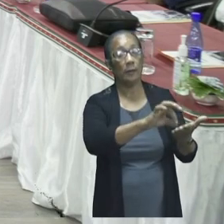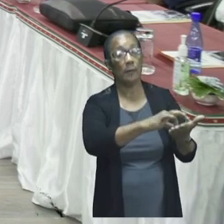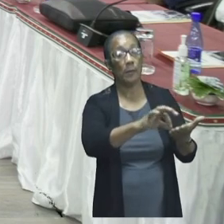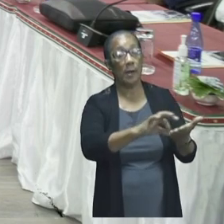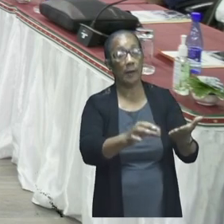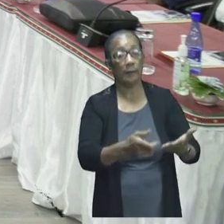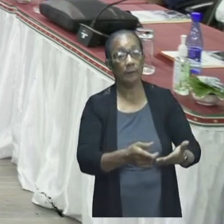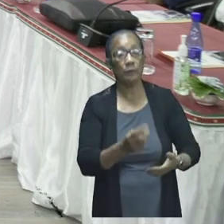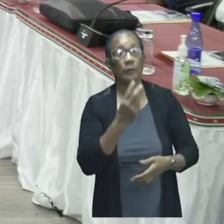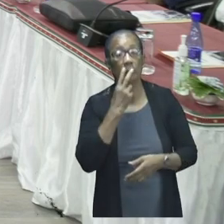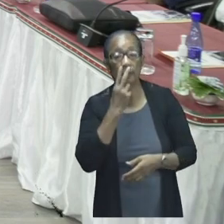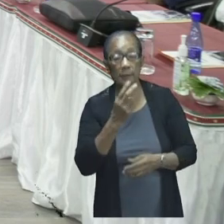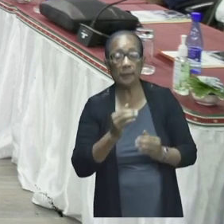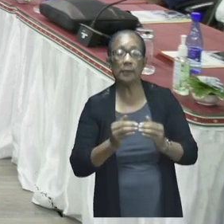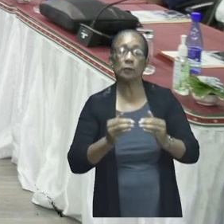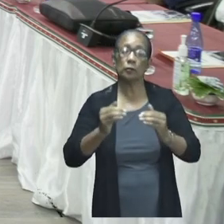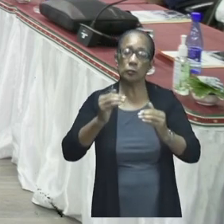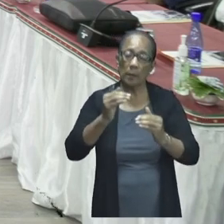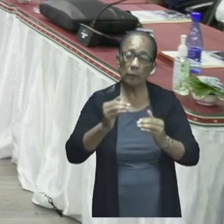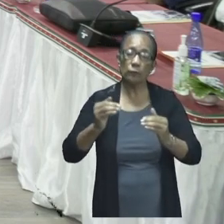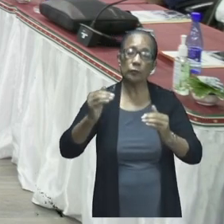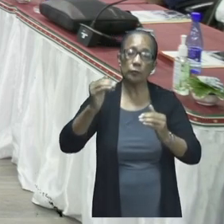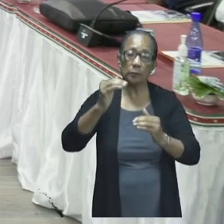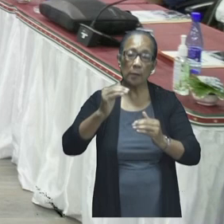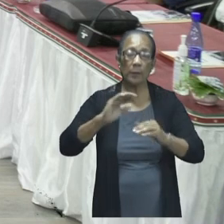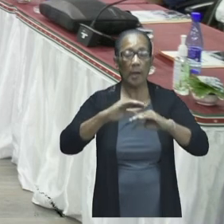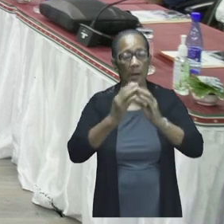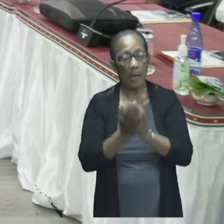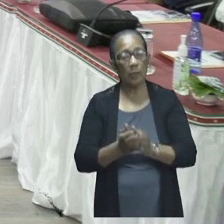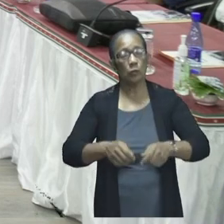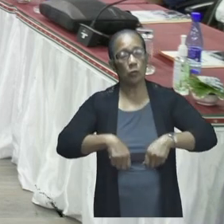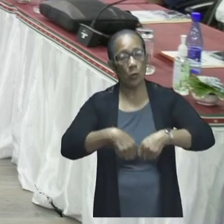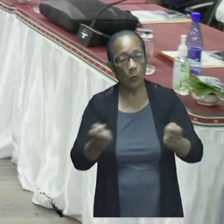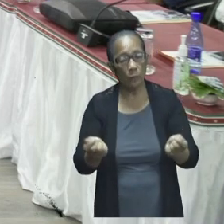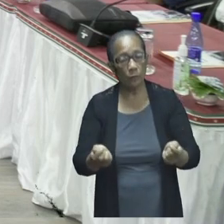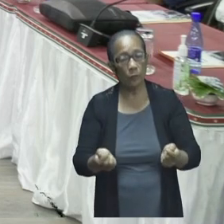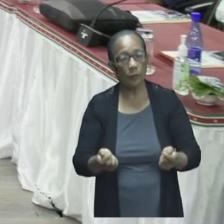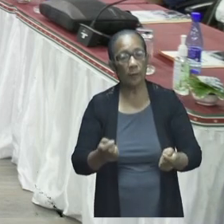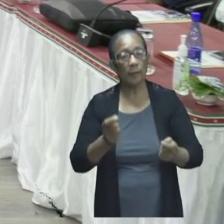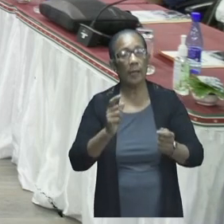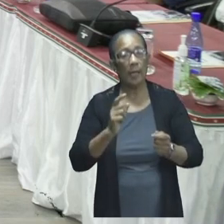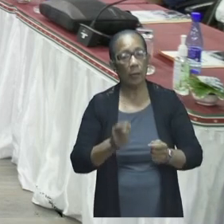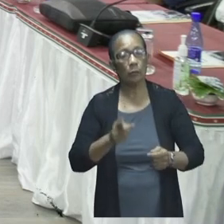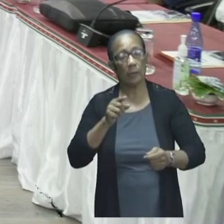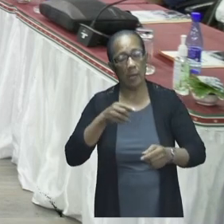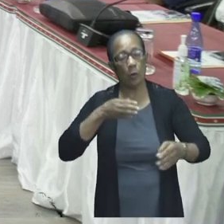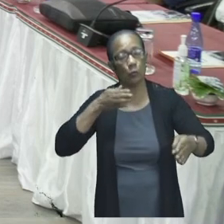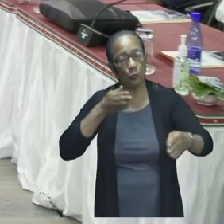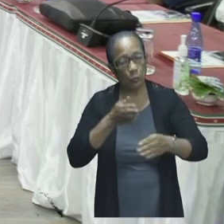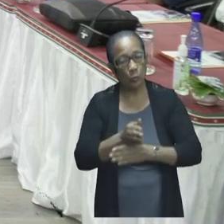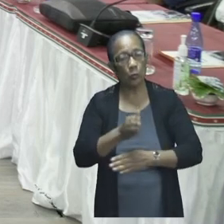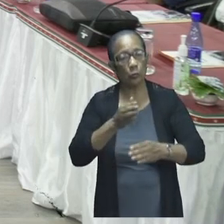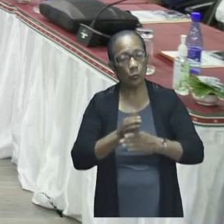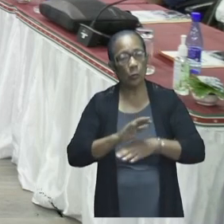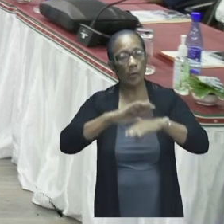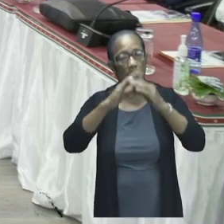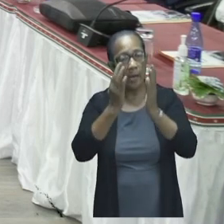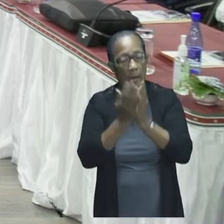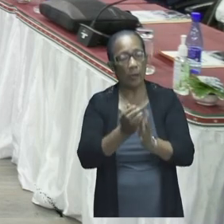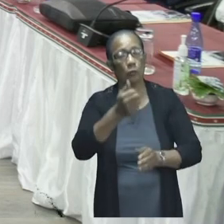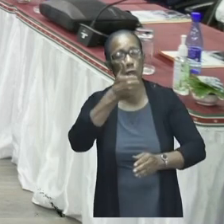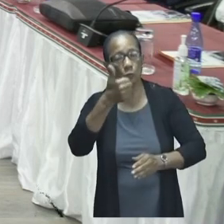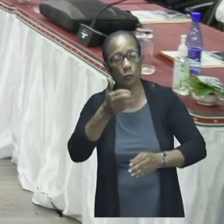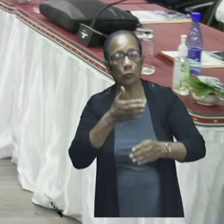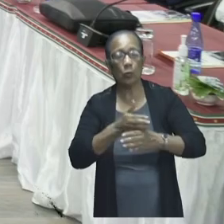het step-by-step voeren we alles uit en solo setting wordt door of zo we zitten en